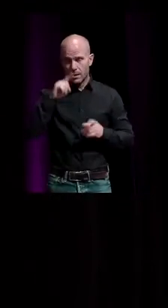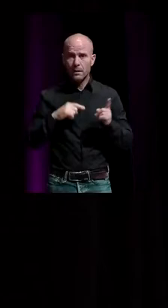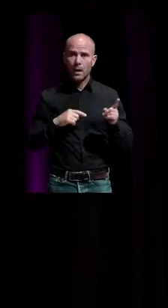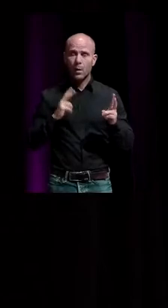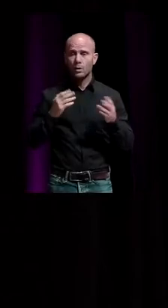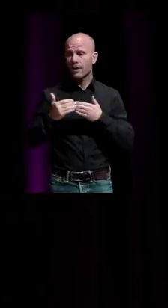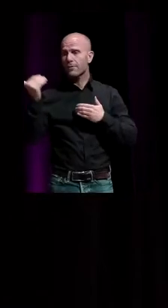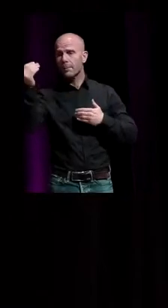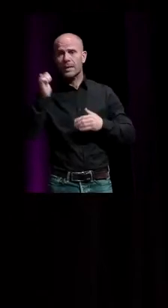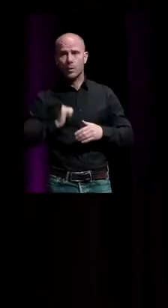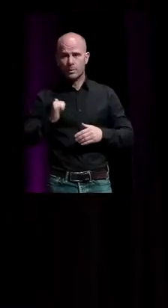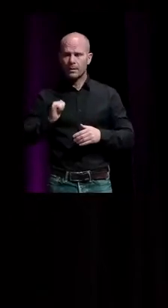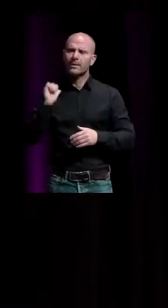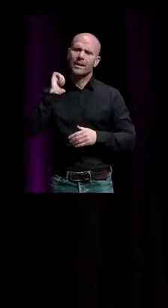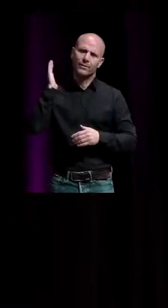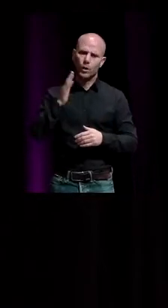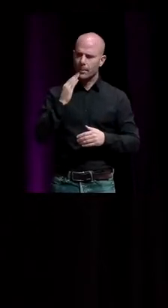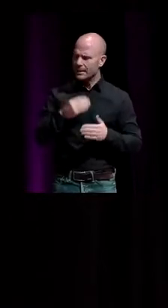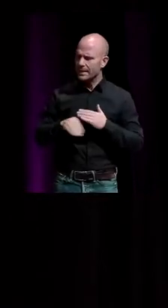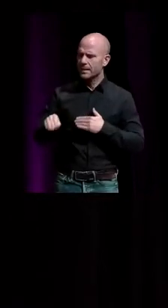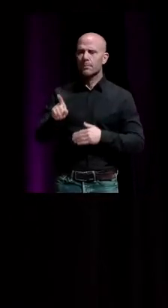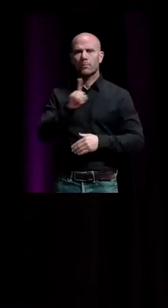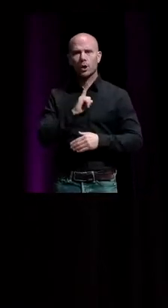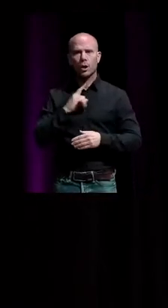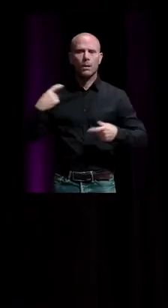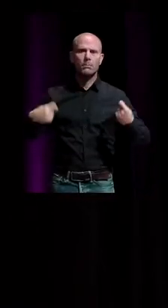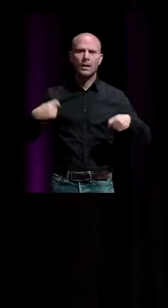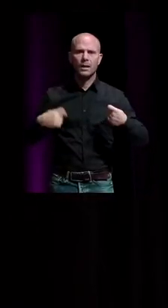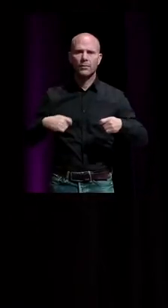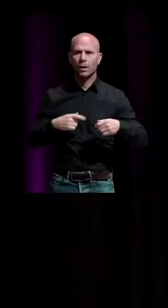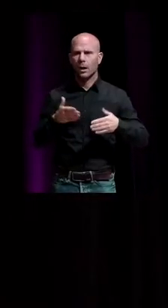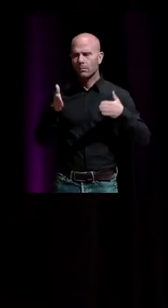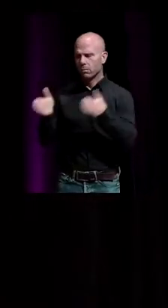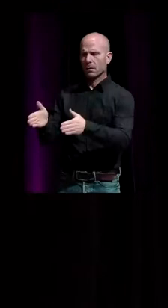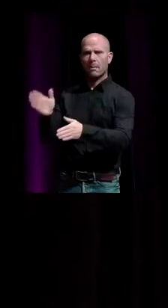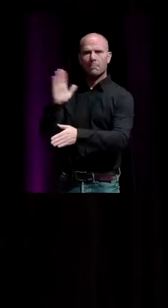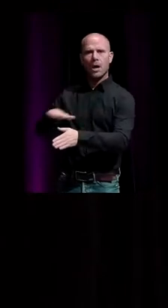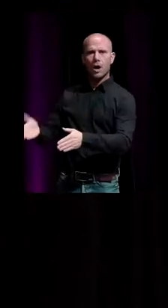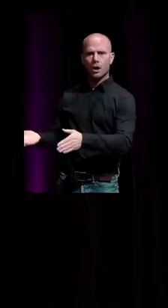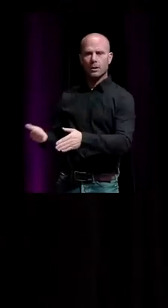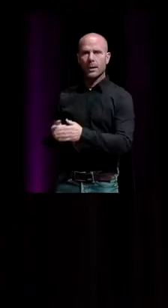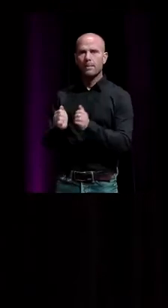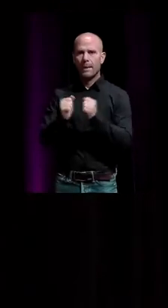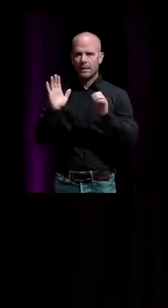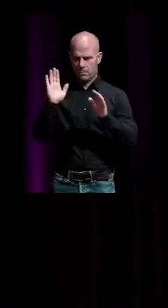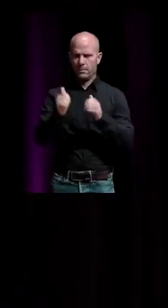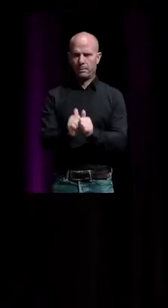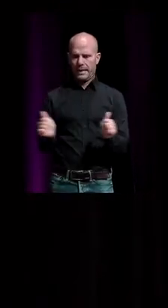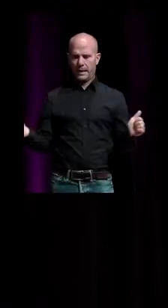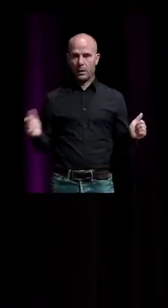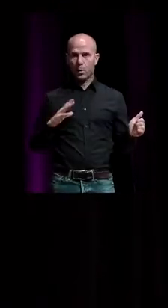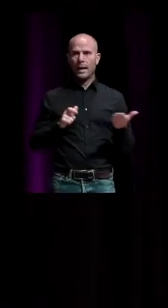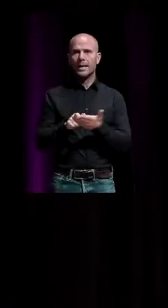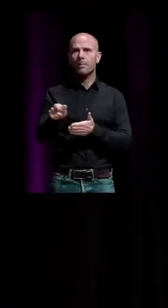är framtidskonsumenter, så självfallet satsar man väldigt mycket marknadsföring just när det gäller barn. Men om man ska ta lite bredare grepp så tycker jag rapporten är